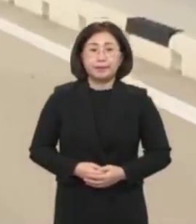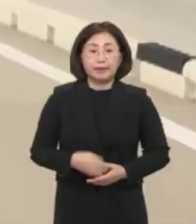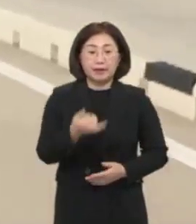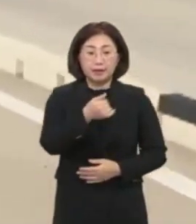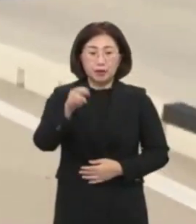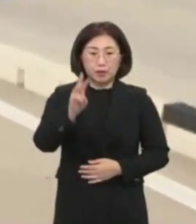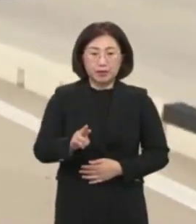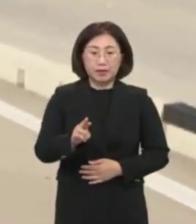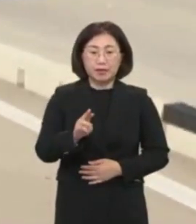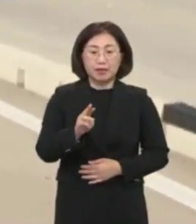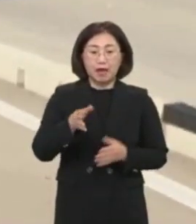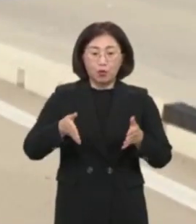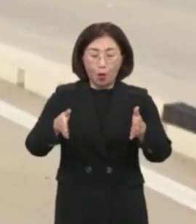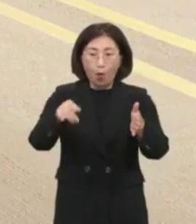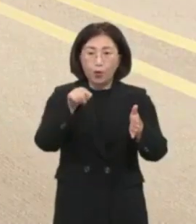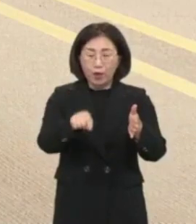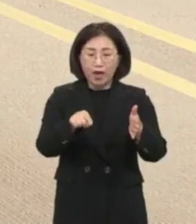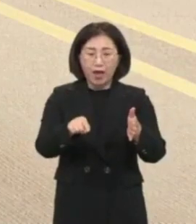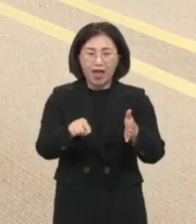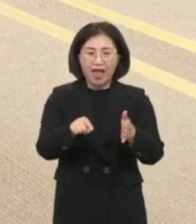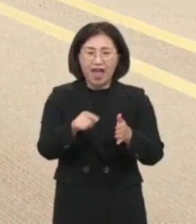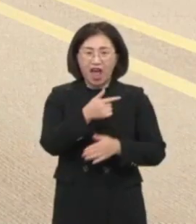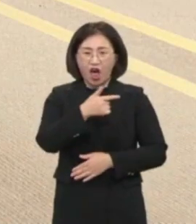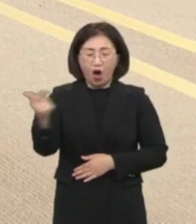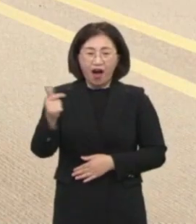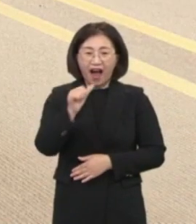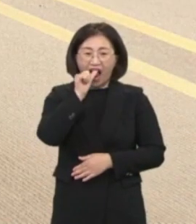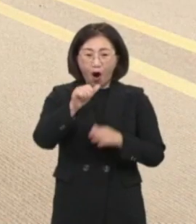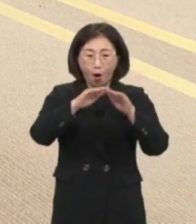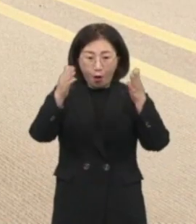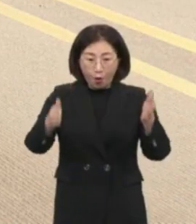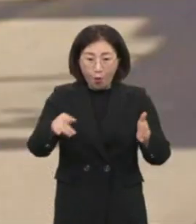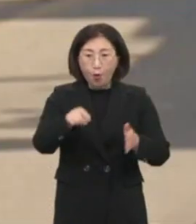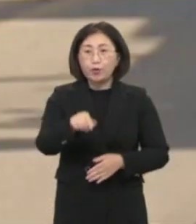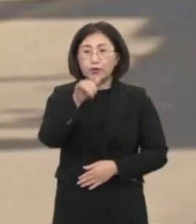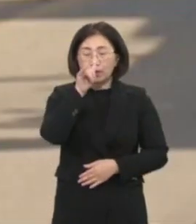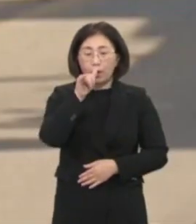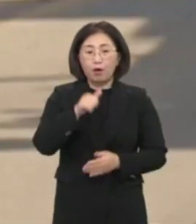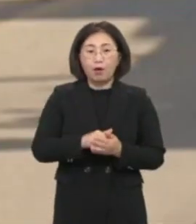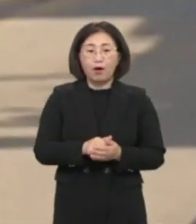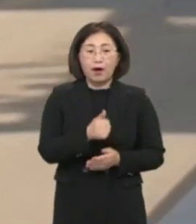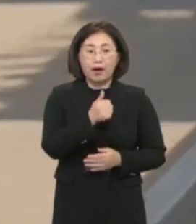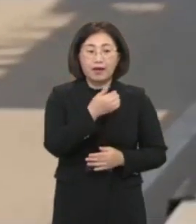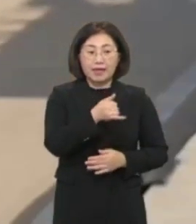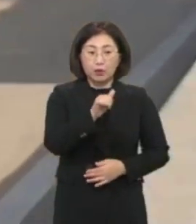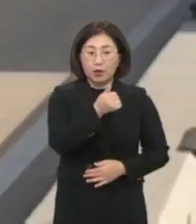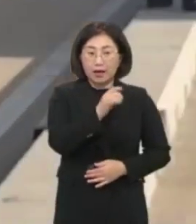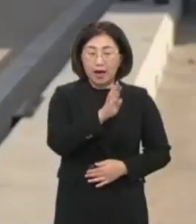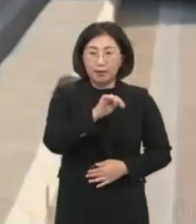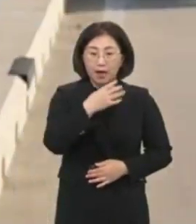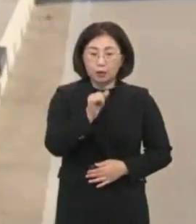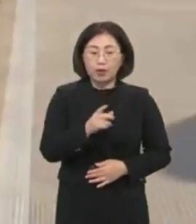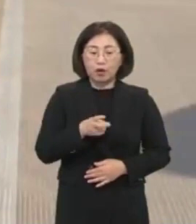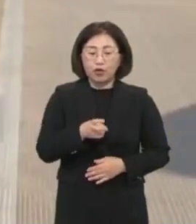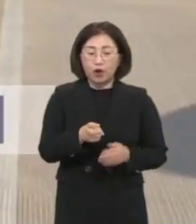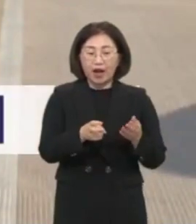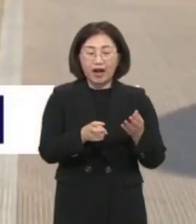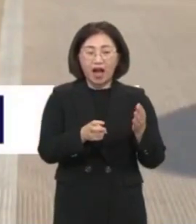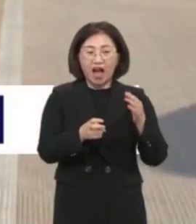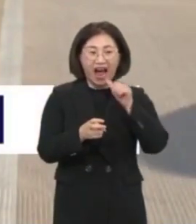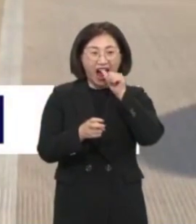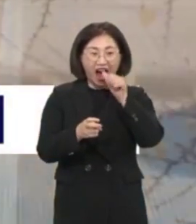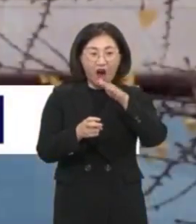세종시 BRT 도로 한가운데 커다란 컨테이너 박스가 놓여 있습니다. 세종시 합강동에서 트레일러가 싣고 가던